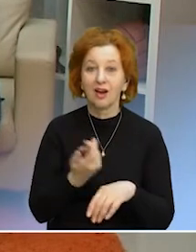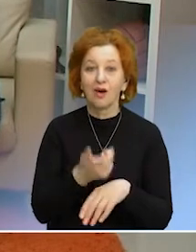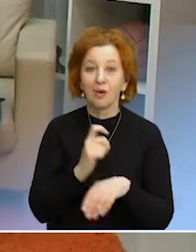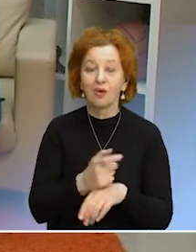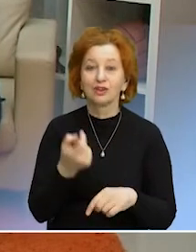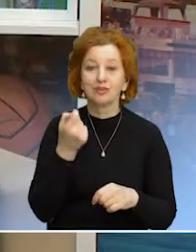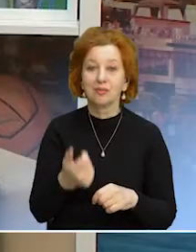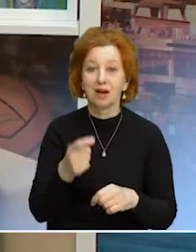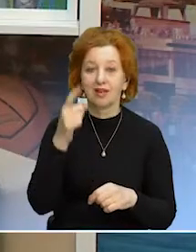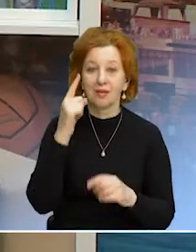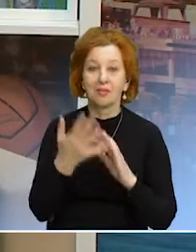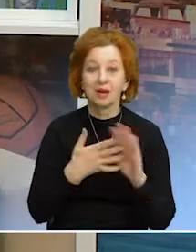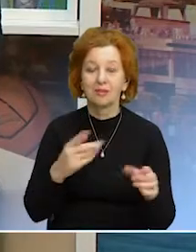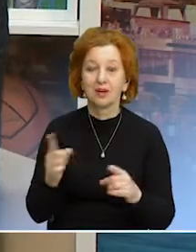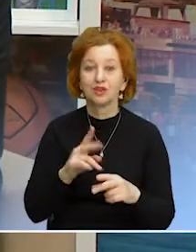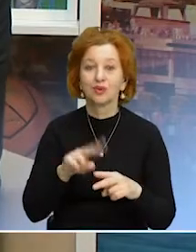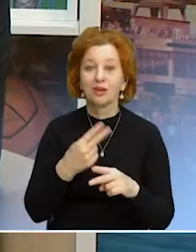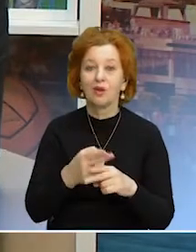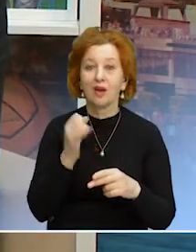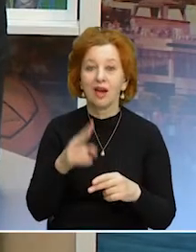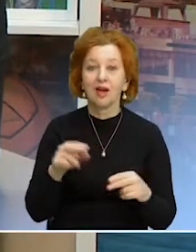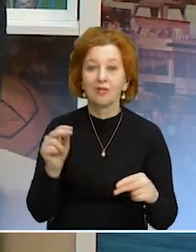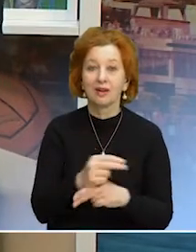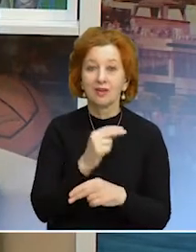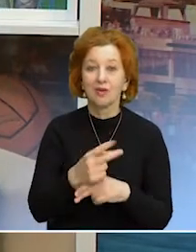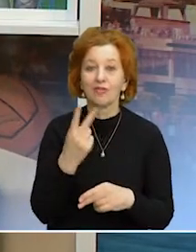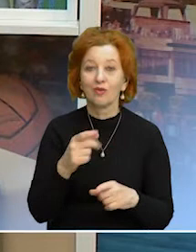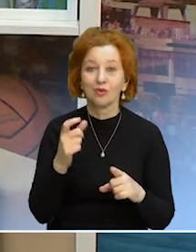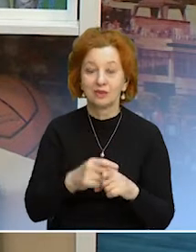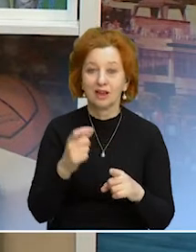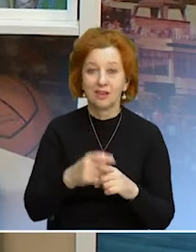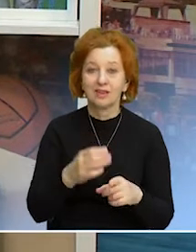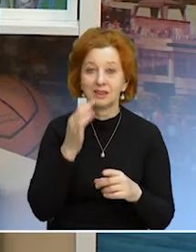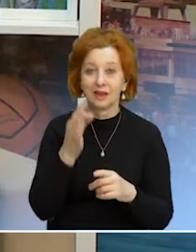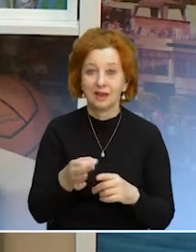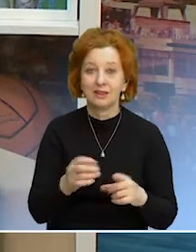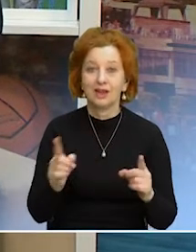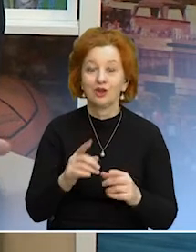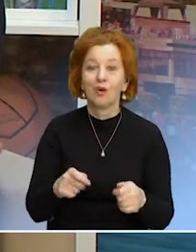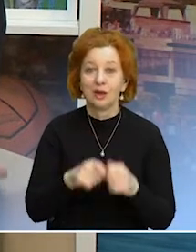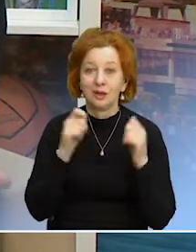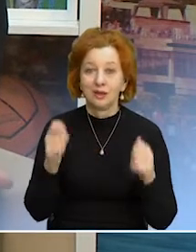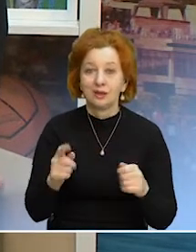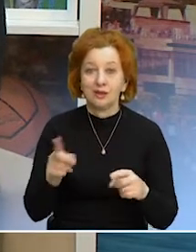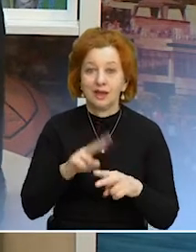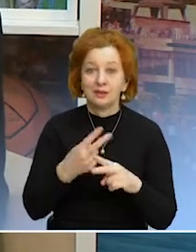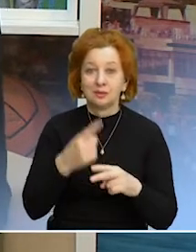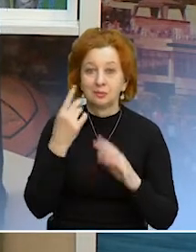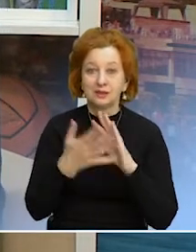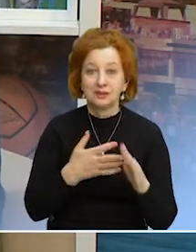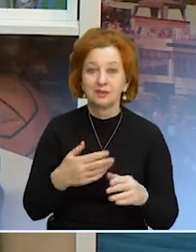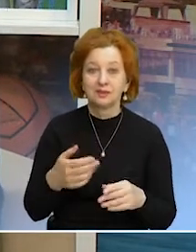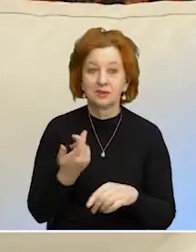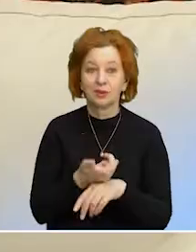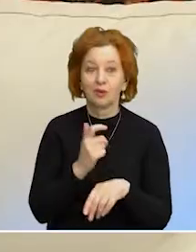я очень мало понимаю в том, что такое капитальный ремонт. Можно буквально в двух словах для таких, как я, вот раскрыть эту терминологию, что ли, не знаю?